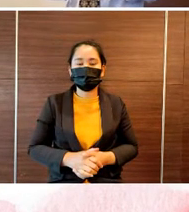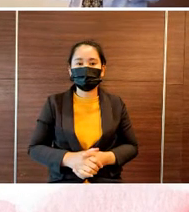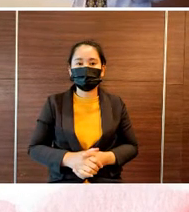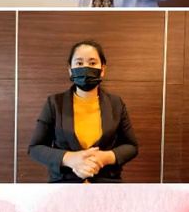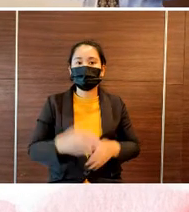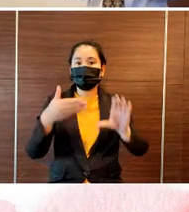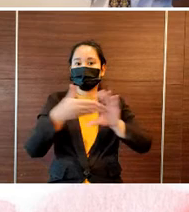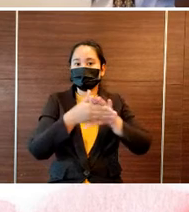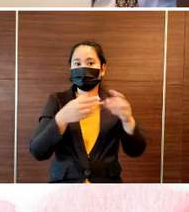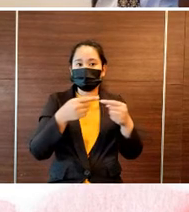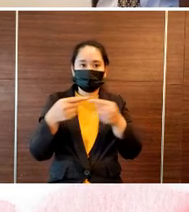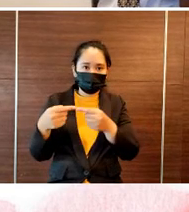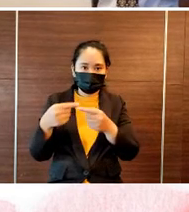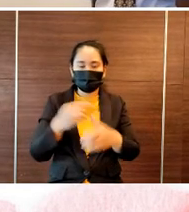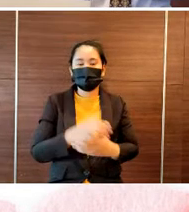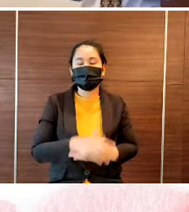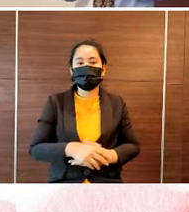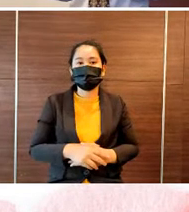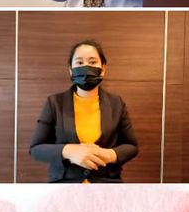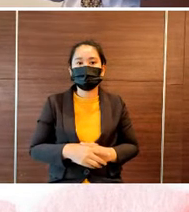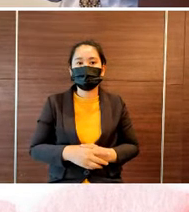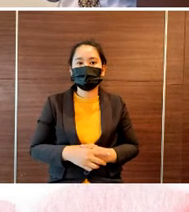สไลด์ถัดไป